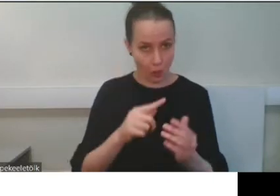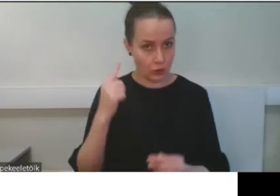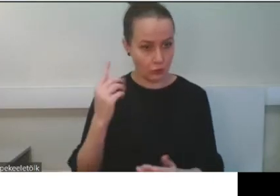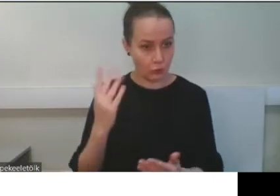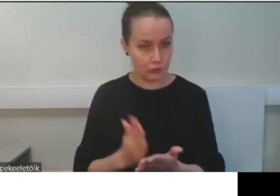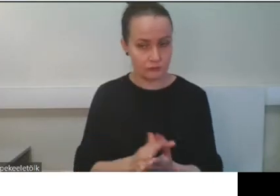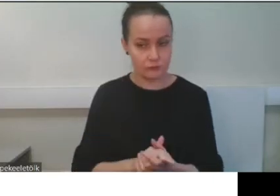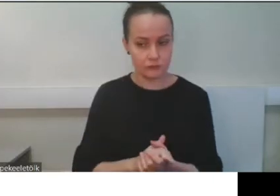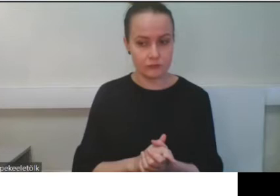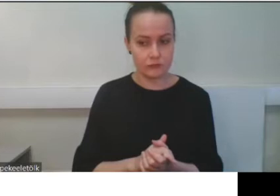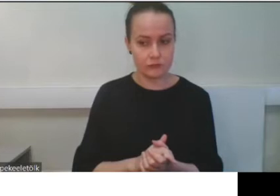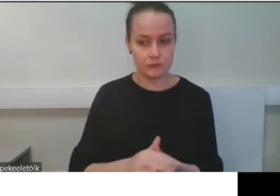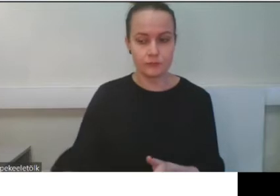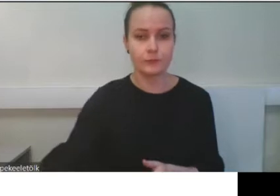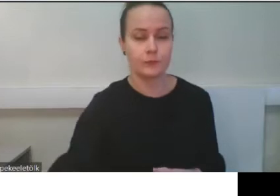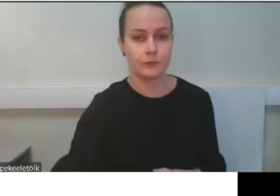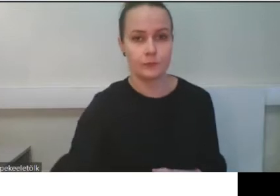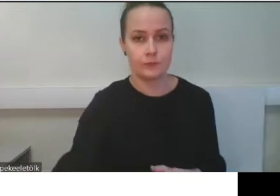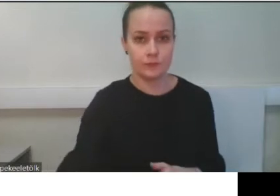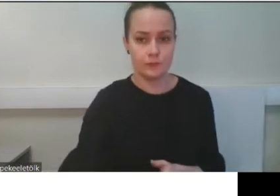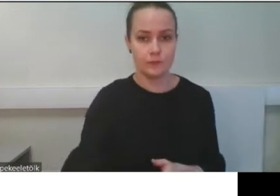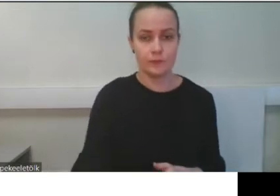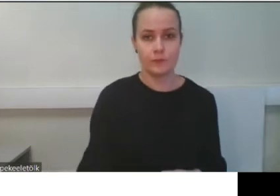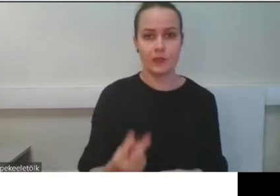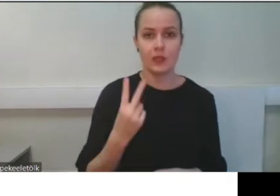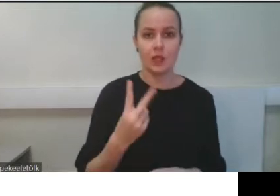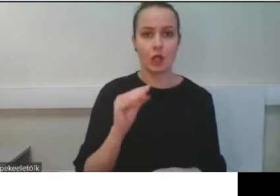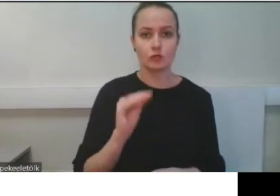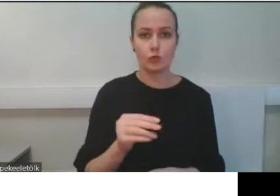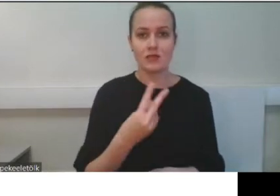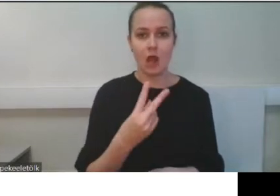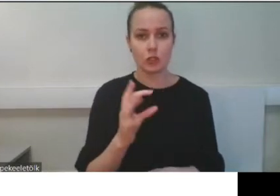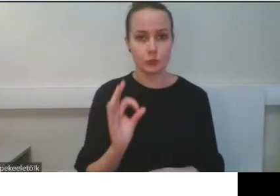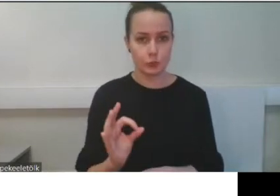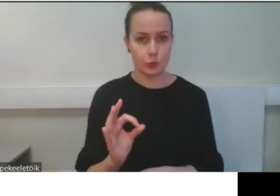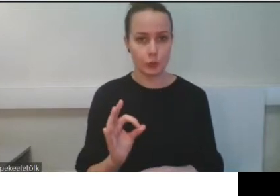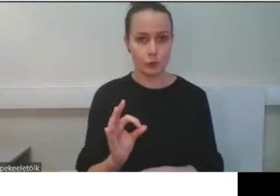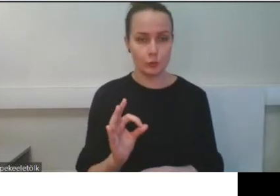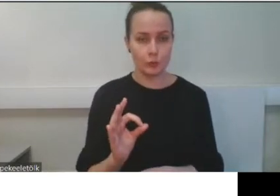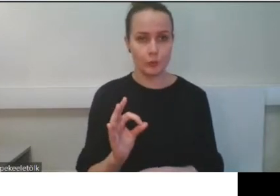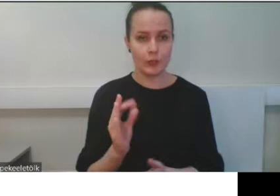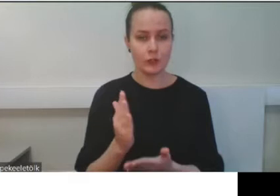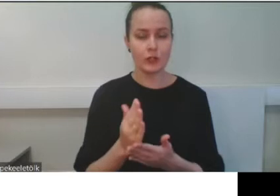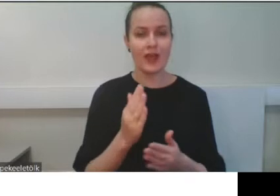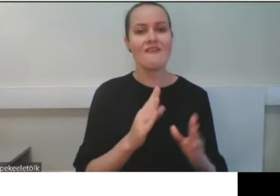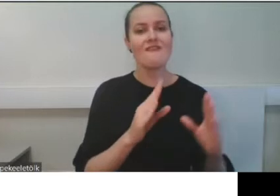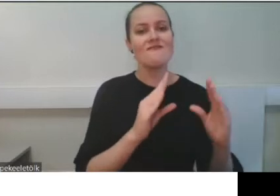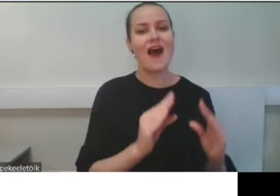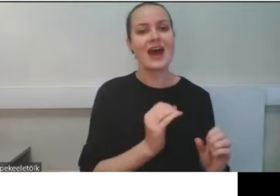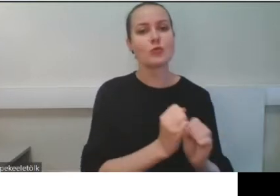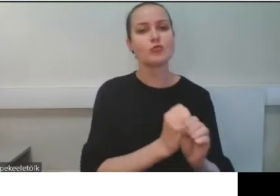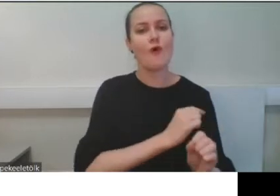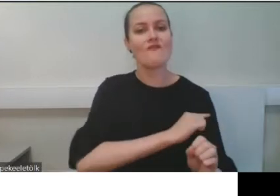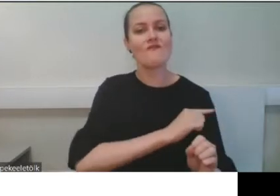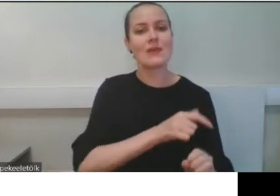et kõikide nende mainitud kolme gruppi puhul on töötuse määr oluliselt kõrgem kui Eestis siis keskmiselt